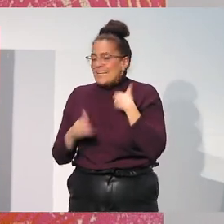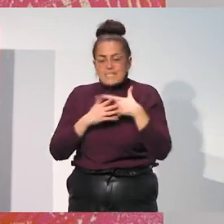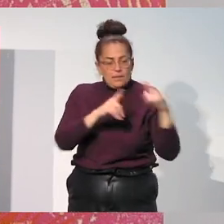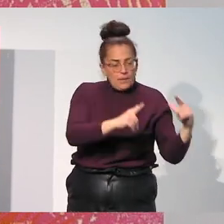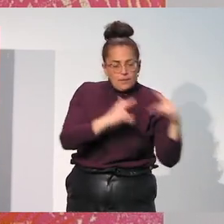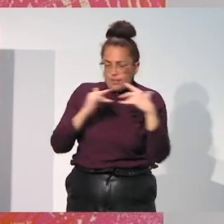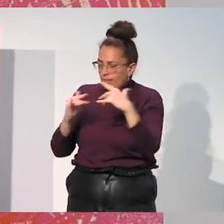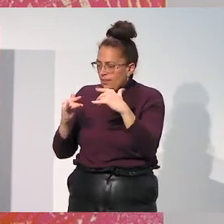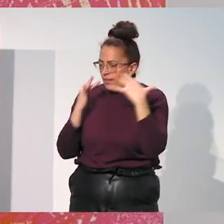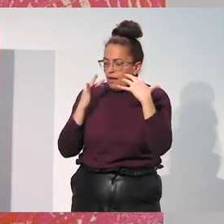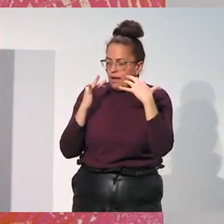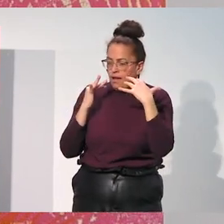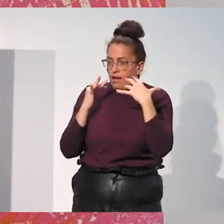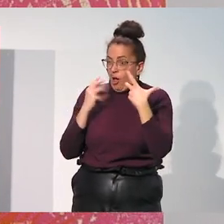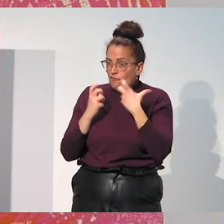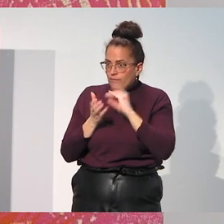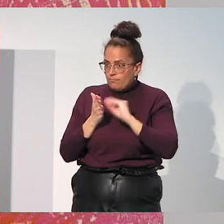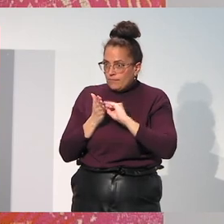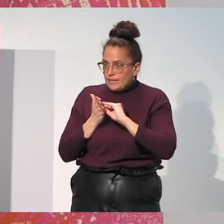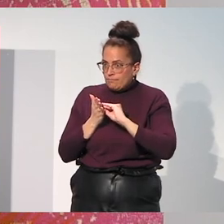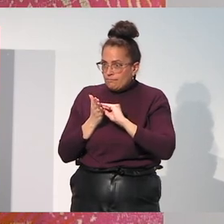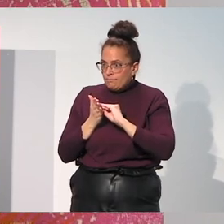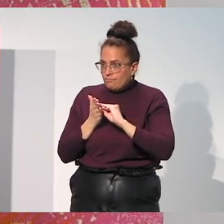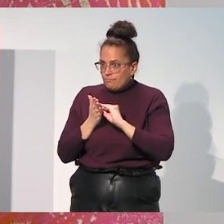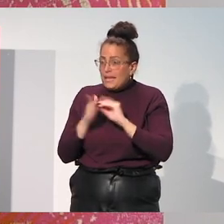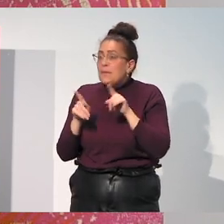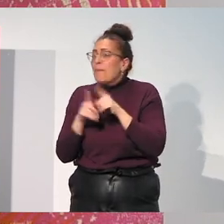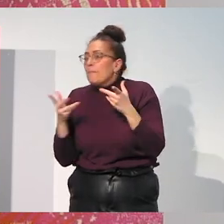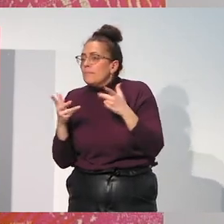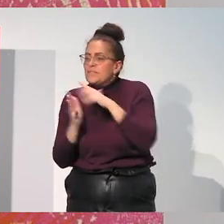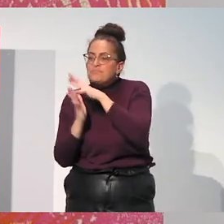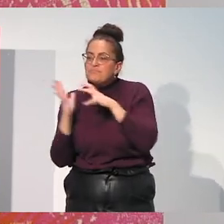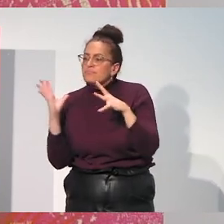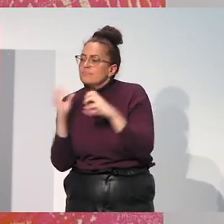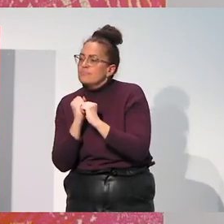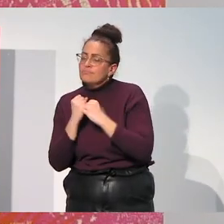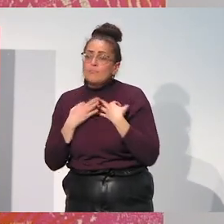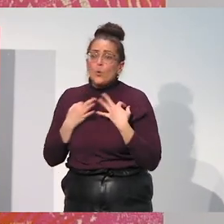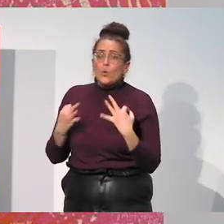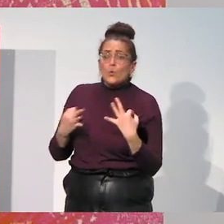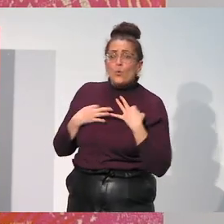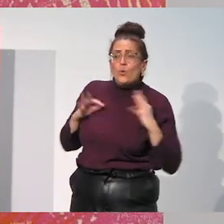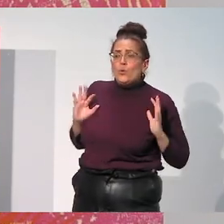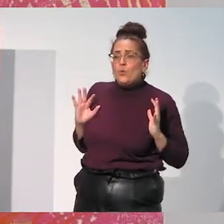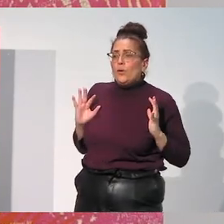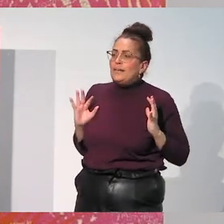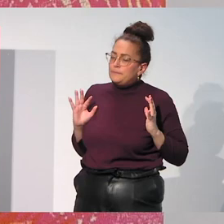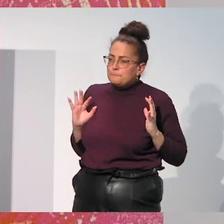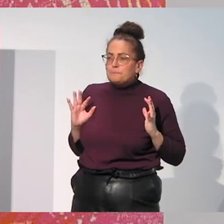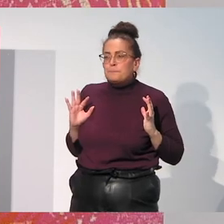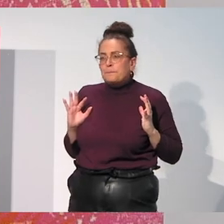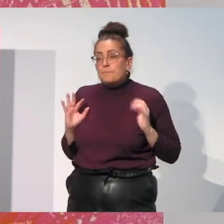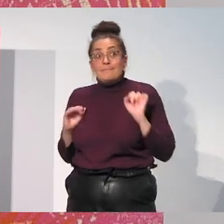qui serait comme le compte-rendu objectif l'histoire, une histoire plus objective,